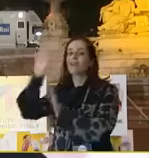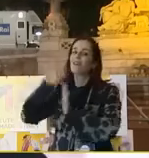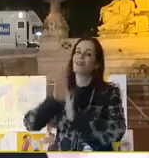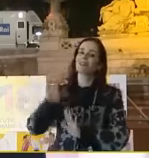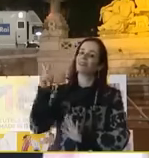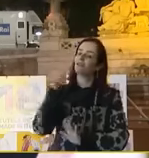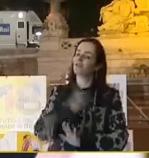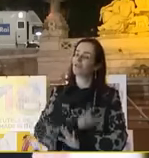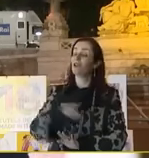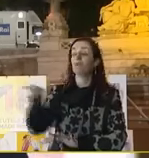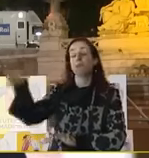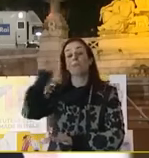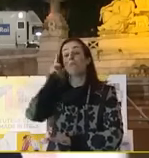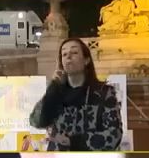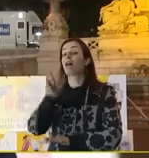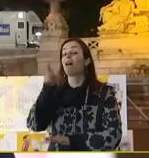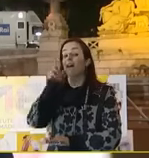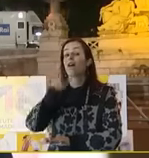quanto è bravo.